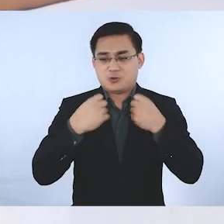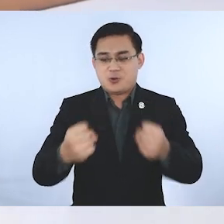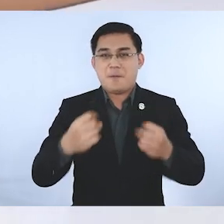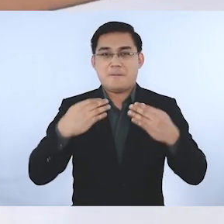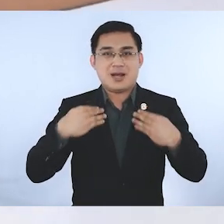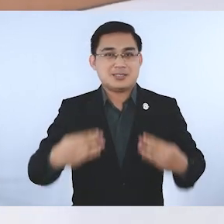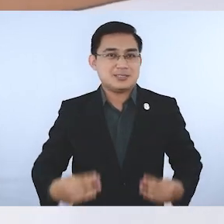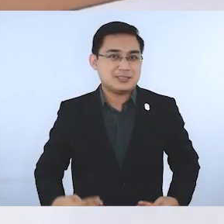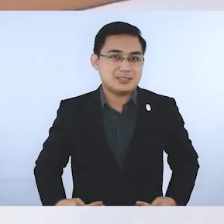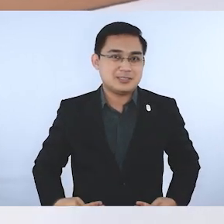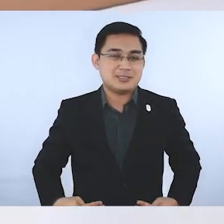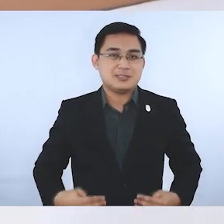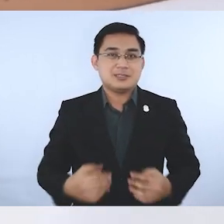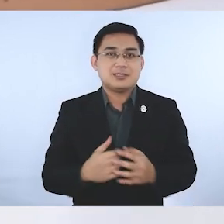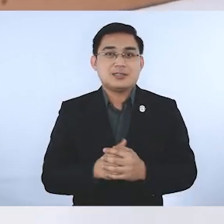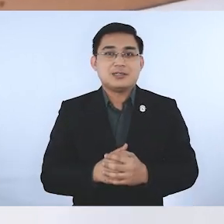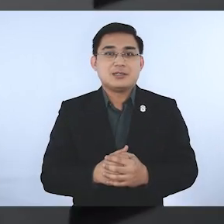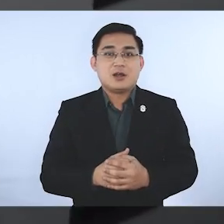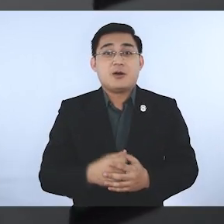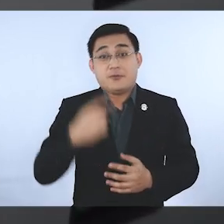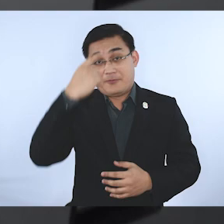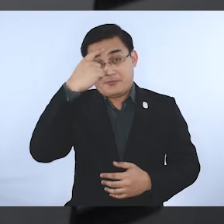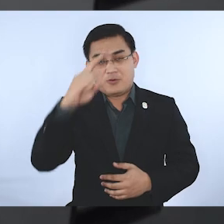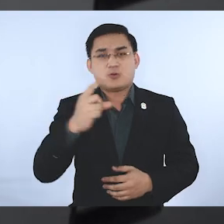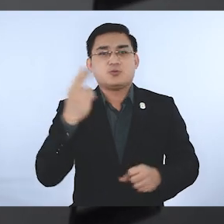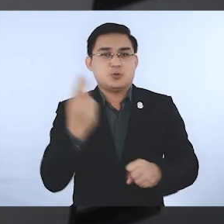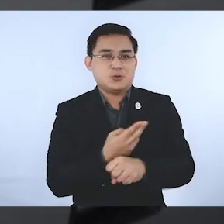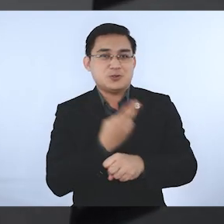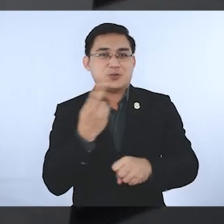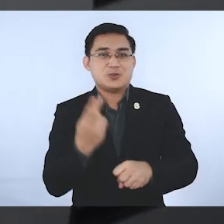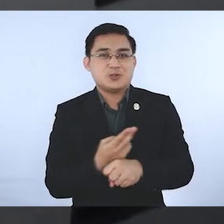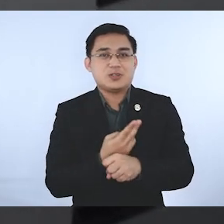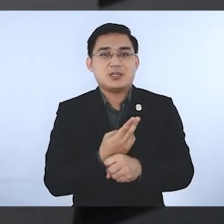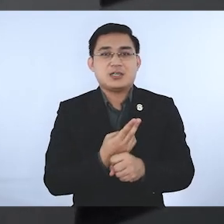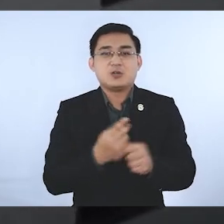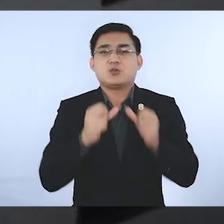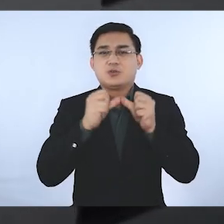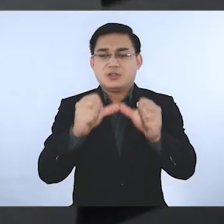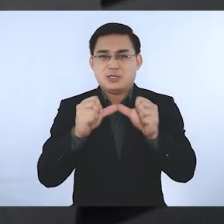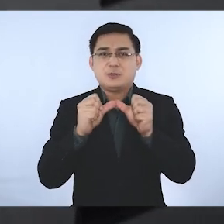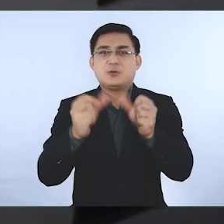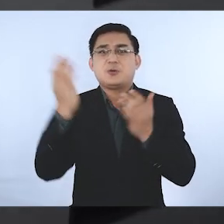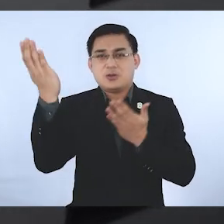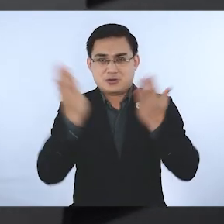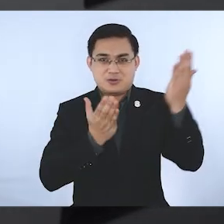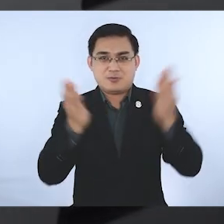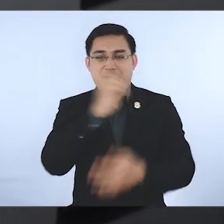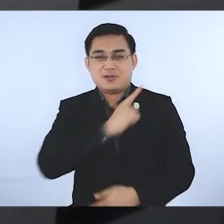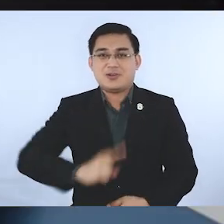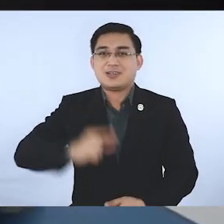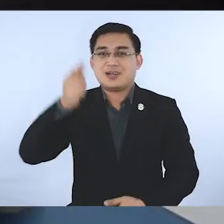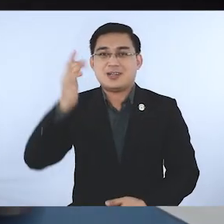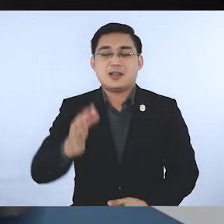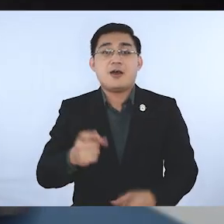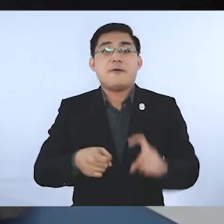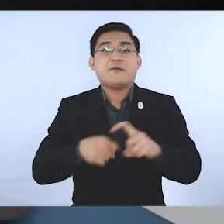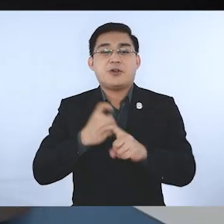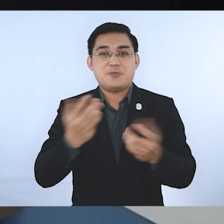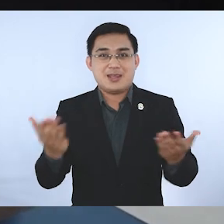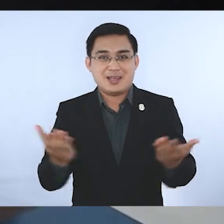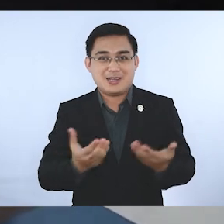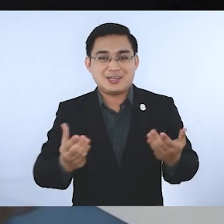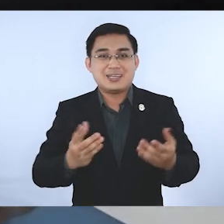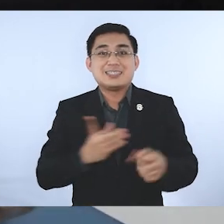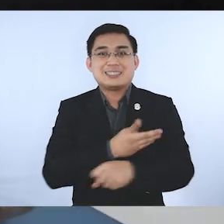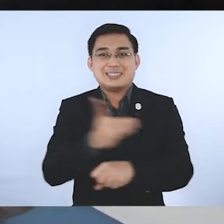malakas ang kanilang mga pangangatawan upang magamit nila sa patuloy na paglilingkod sa Panginoong Diyos. Mula po rito